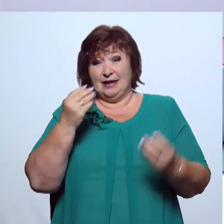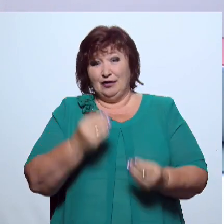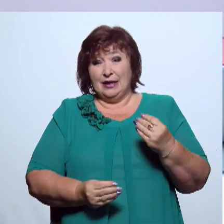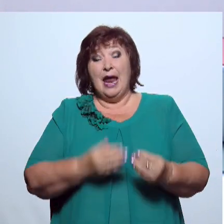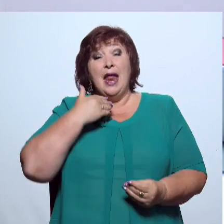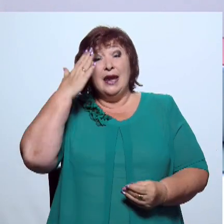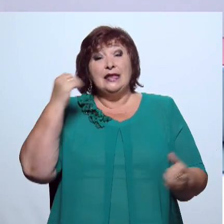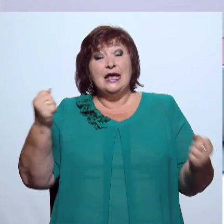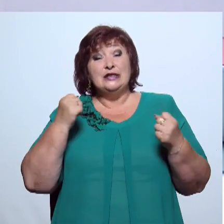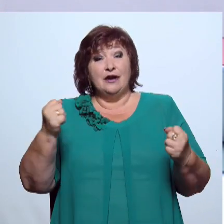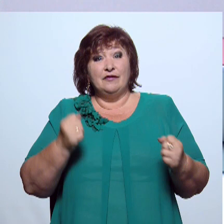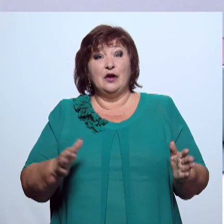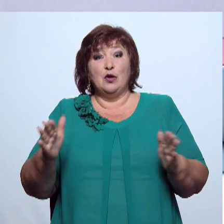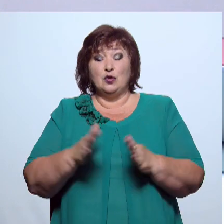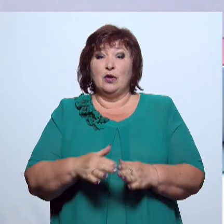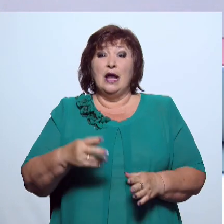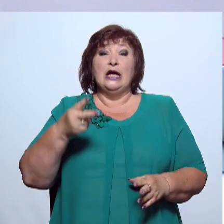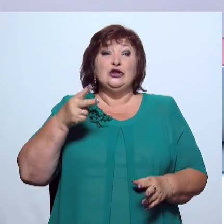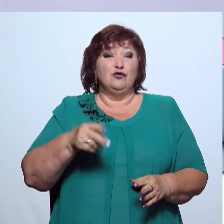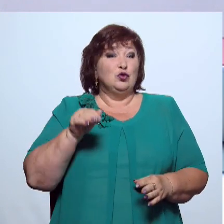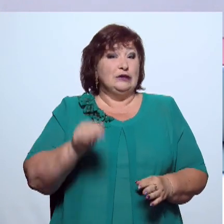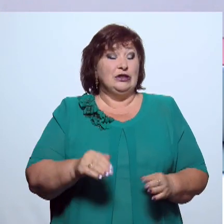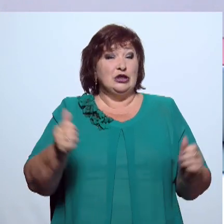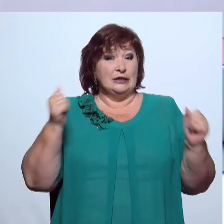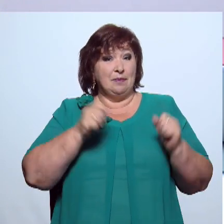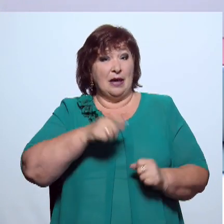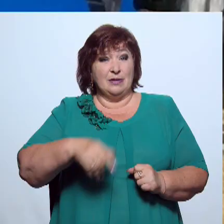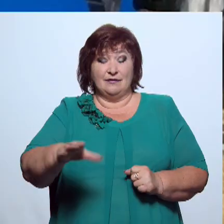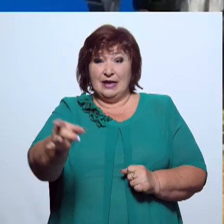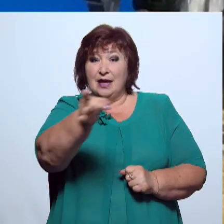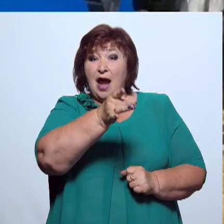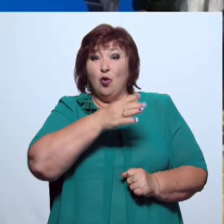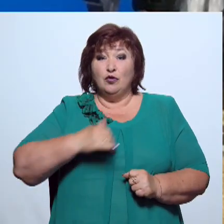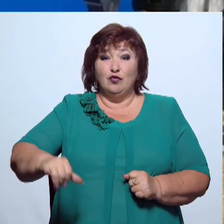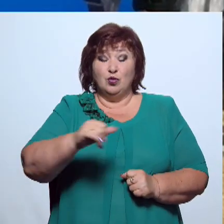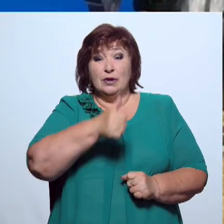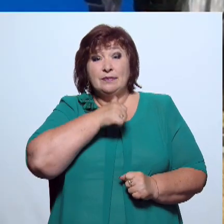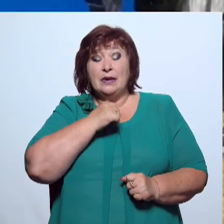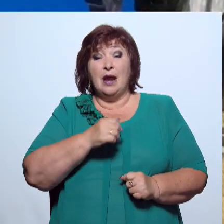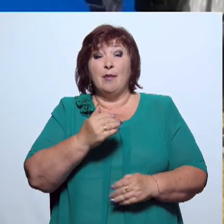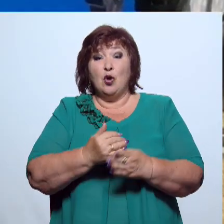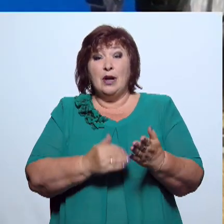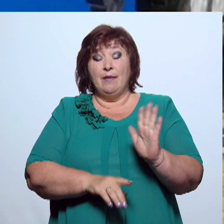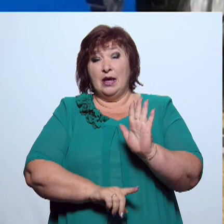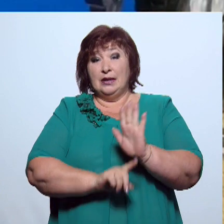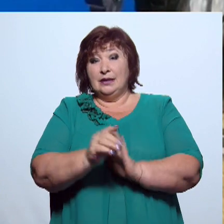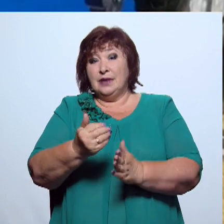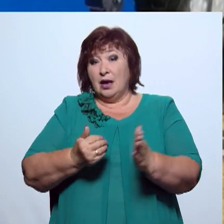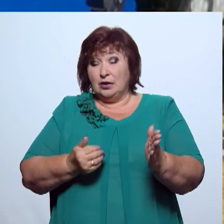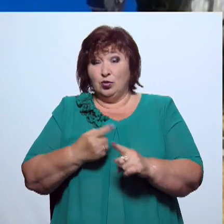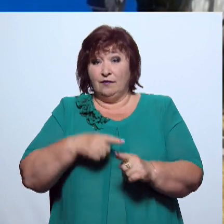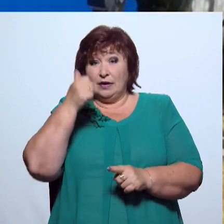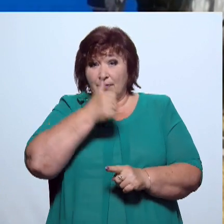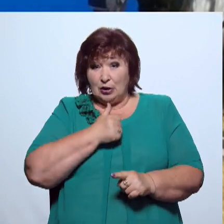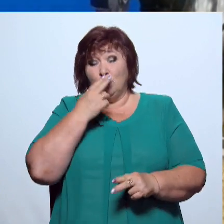летние соревнования съехалось более 1500 спортсменов со всех районов Удмуртии. Состязательная программа началась еще накануне. В этом году,